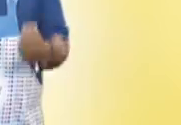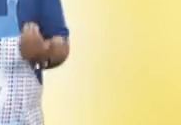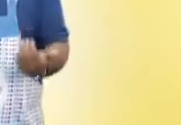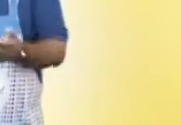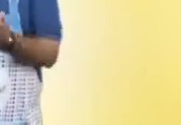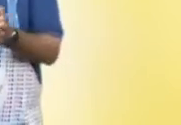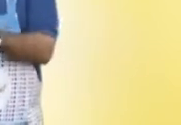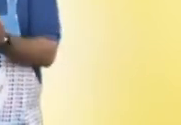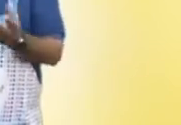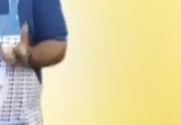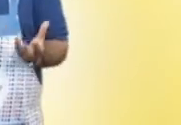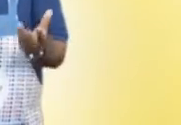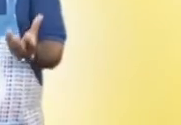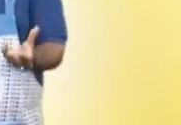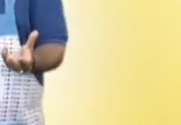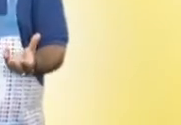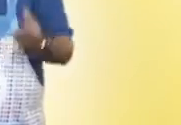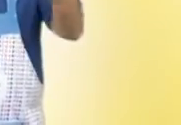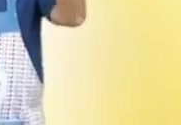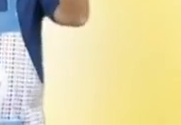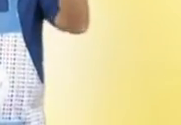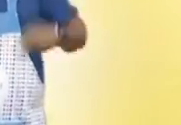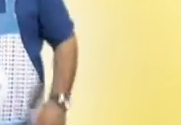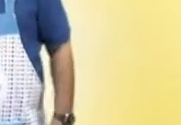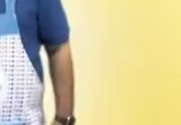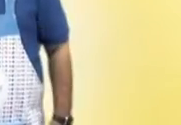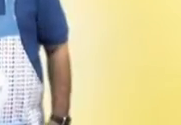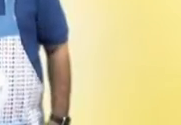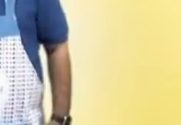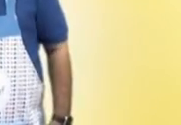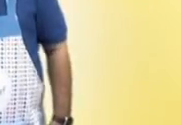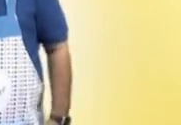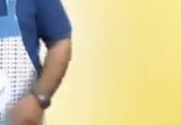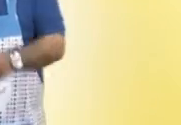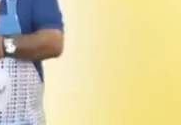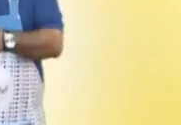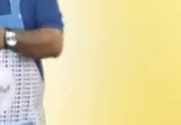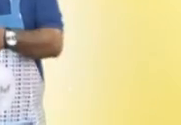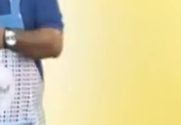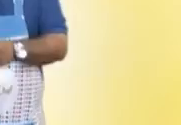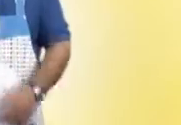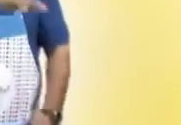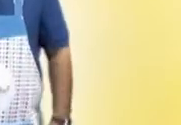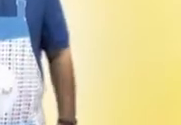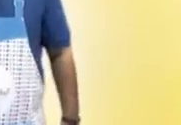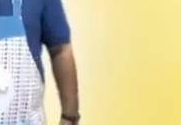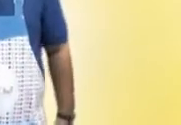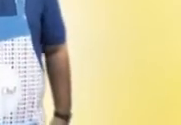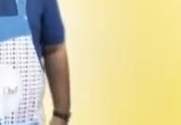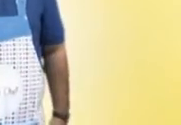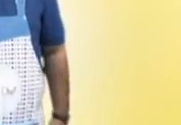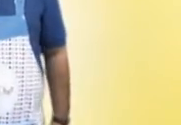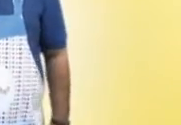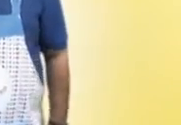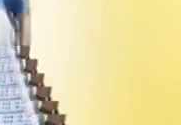ครับรายการเคล็ดลับตำรับไทยวันนี้จะเสนอวิธีการทำแกงขี้เหล็กเนื้อย่างเชิญชมได้เ